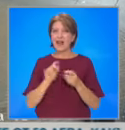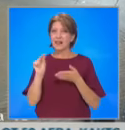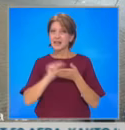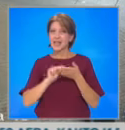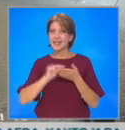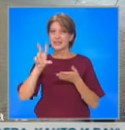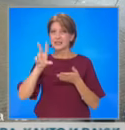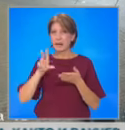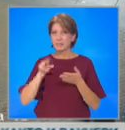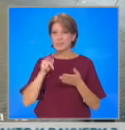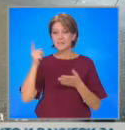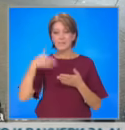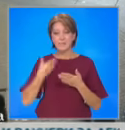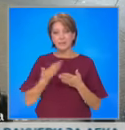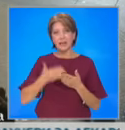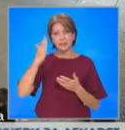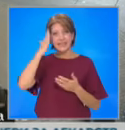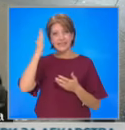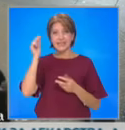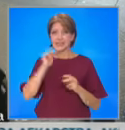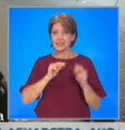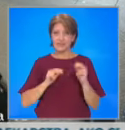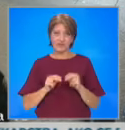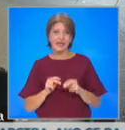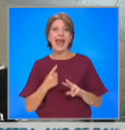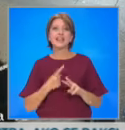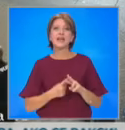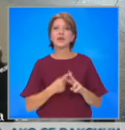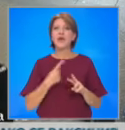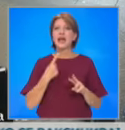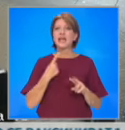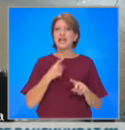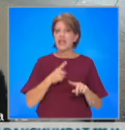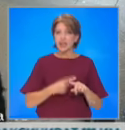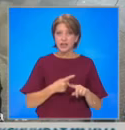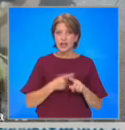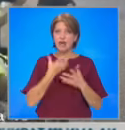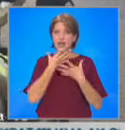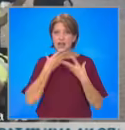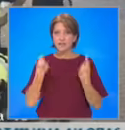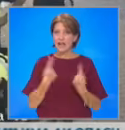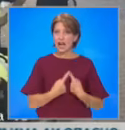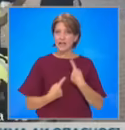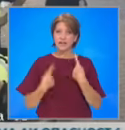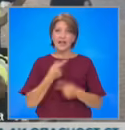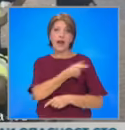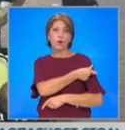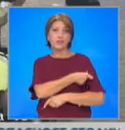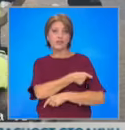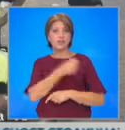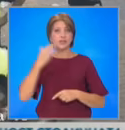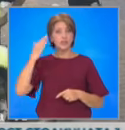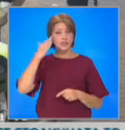на Министерския съвет. Според председателя на комисията Николай Хаджигенов, липсата на реакция от страна на дежурните служители на НСО